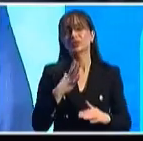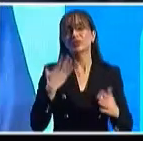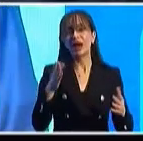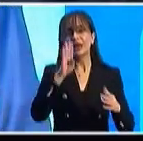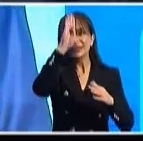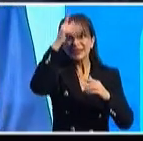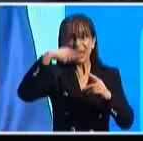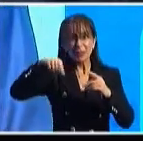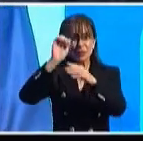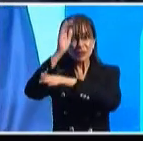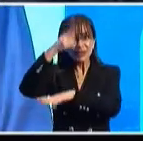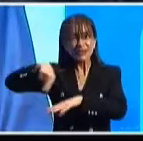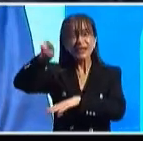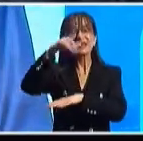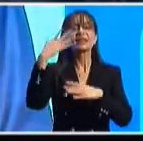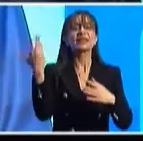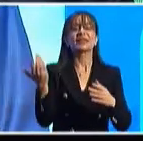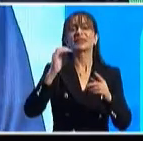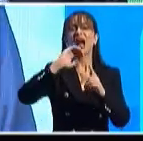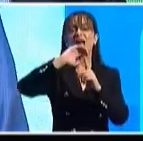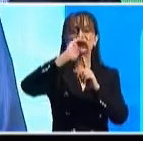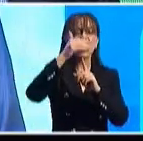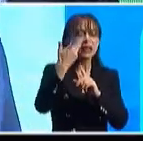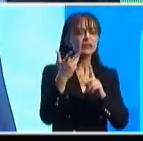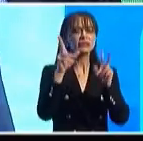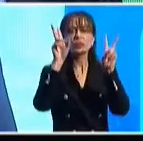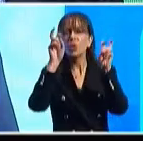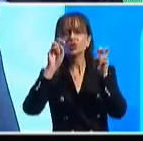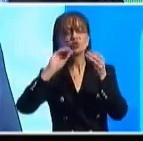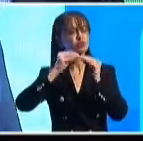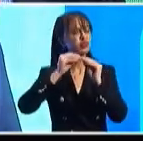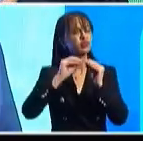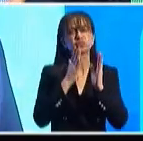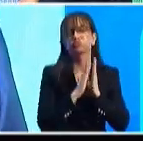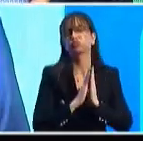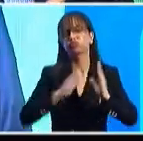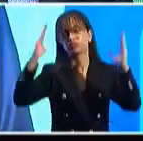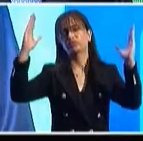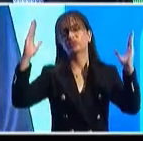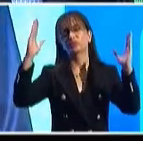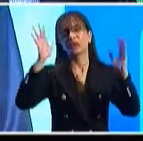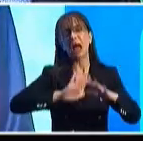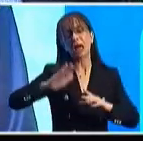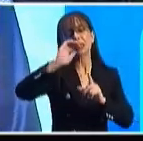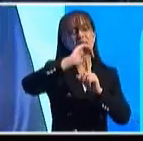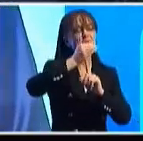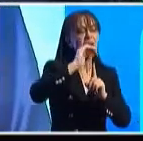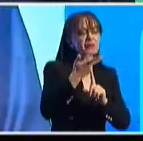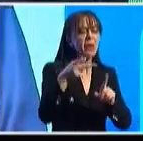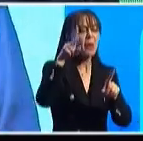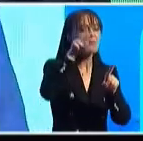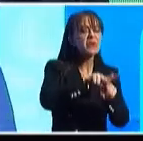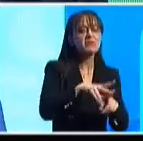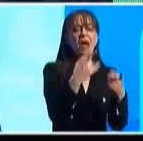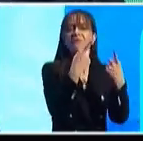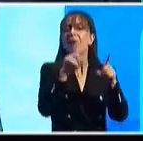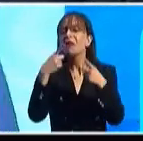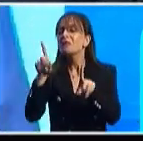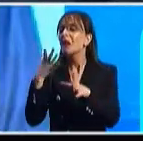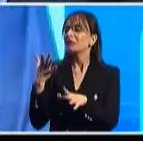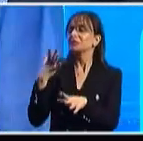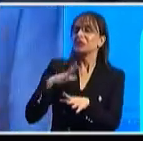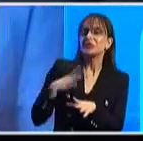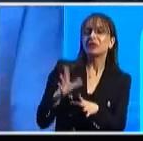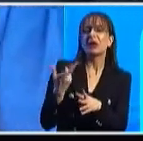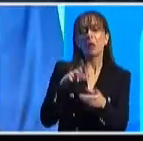İstanbullular taksi konusuna dair dertliler. Herkes taksi bulamama, farklı ücret talepleri, yolcu